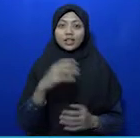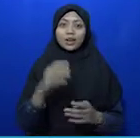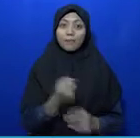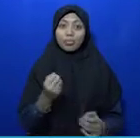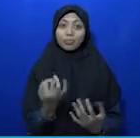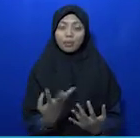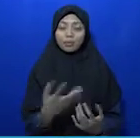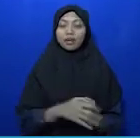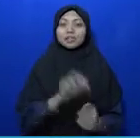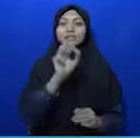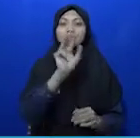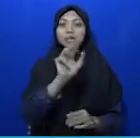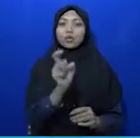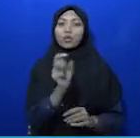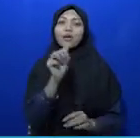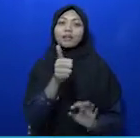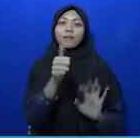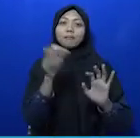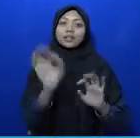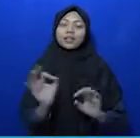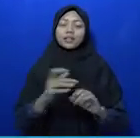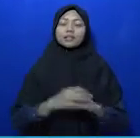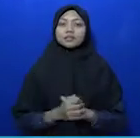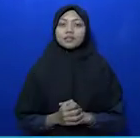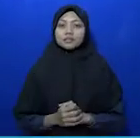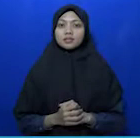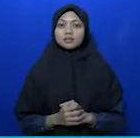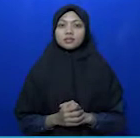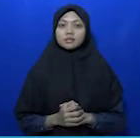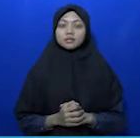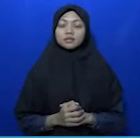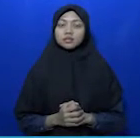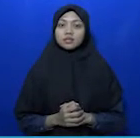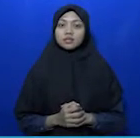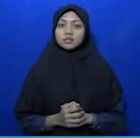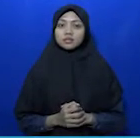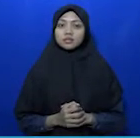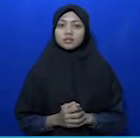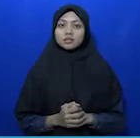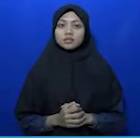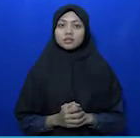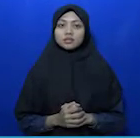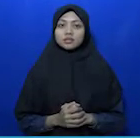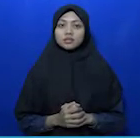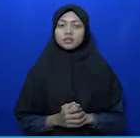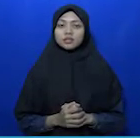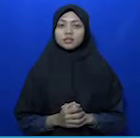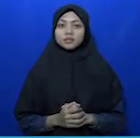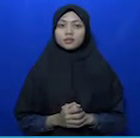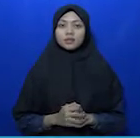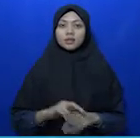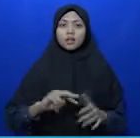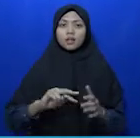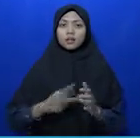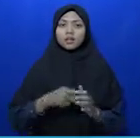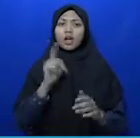9,6% itu Pak. Ya. Nah maka ini ya berdasarkan ini tadi, maksud saya dalam ini kan masih dalam proses perundingan harus